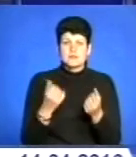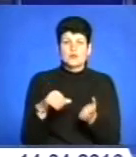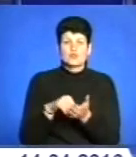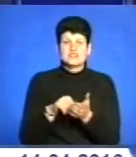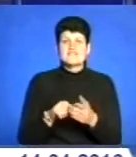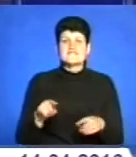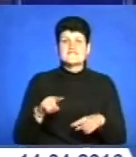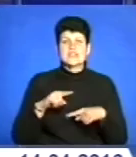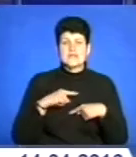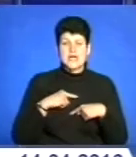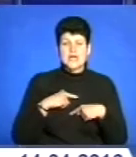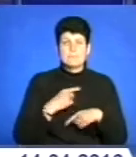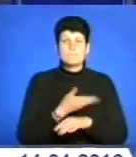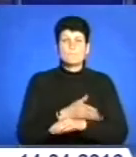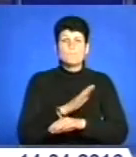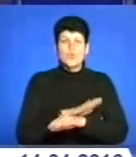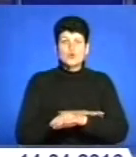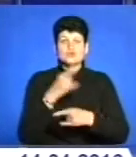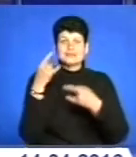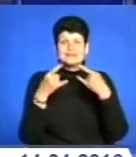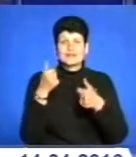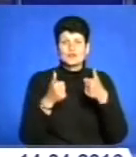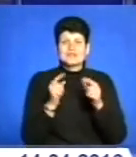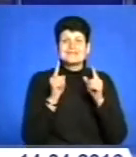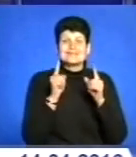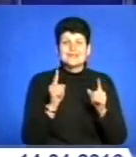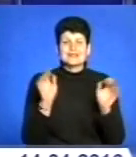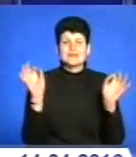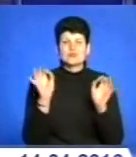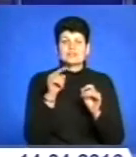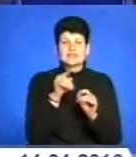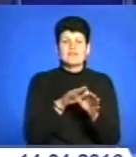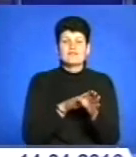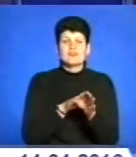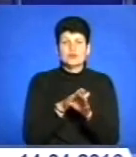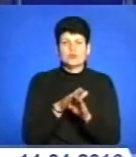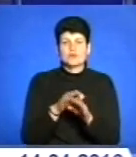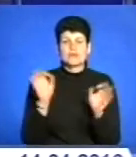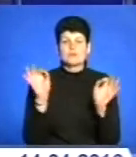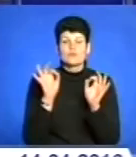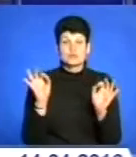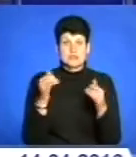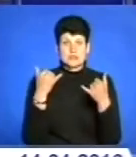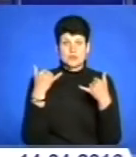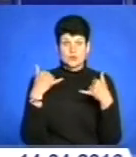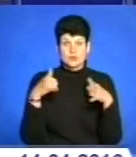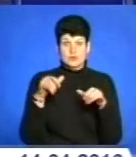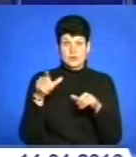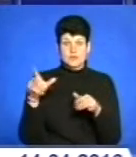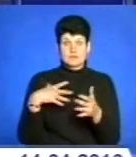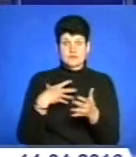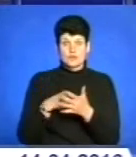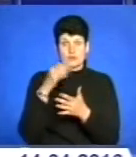фіналі польського телеконкурсу «Тільки музика». Там вони уже виконували пісню «Ой, чий то кінь стоїть» і здивували публіку своїм